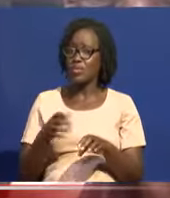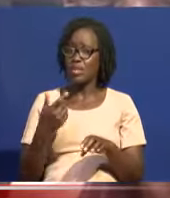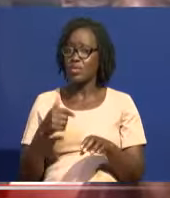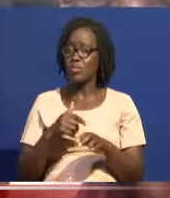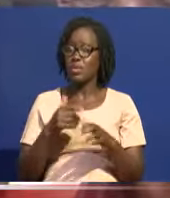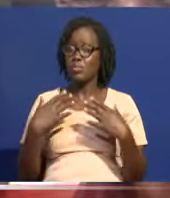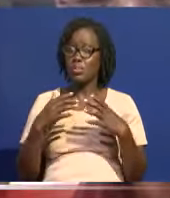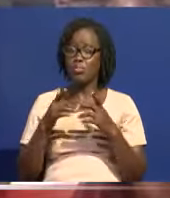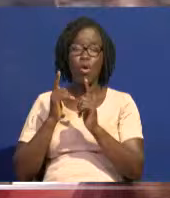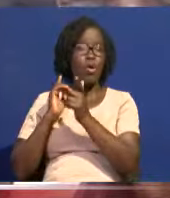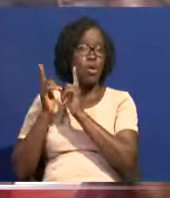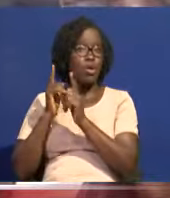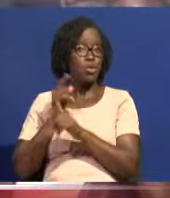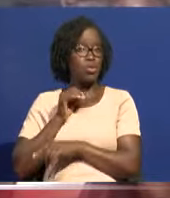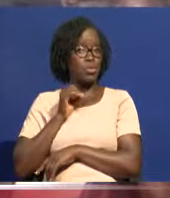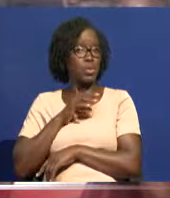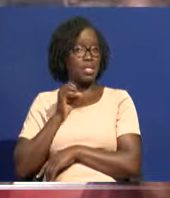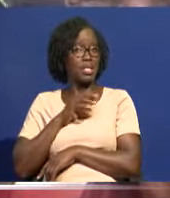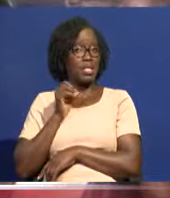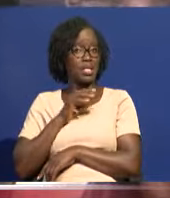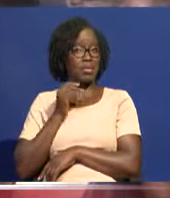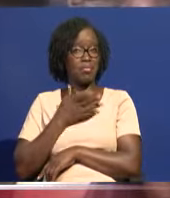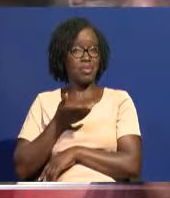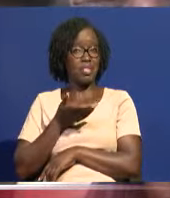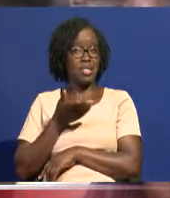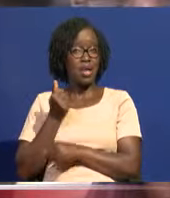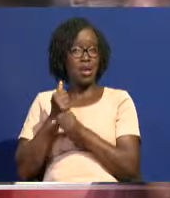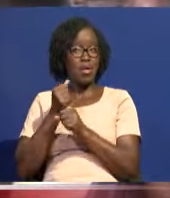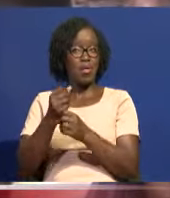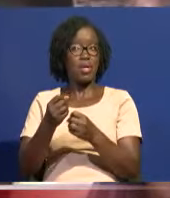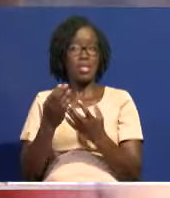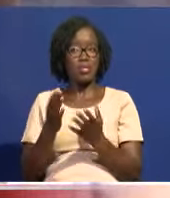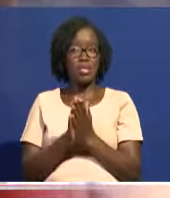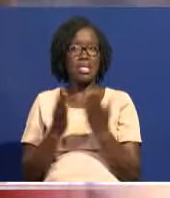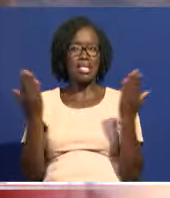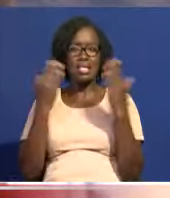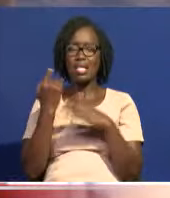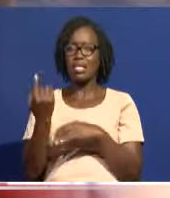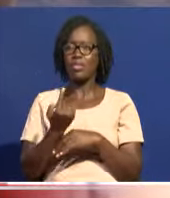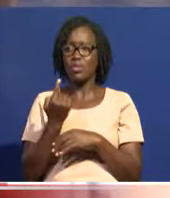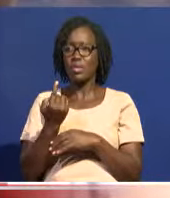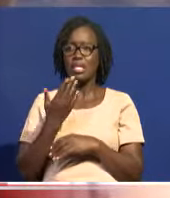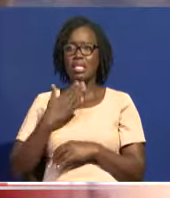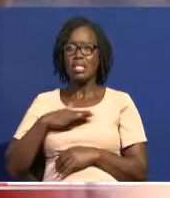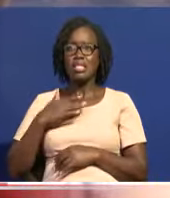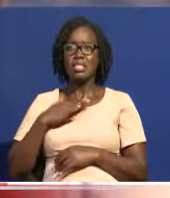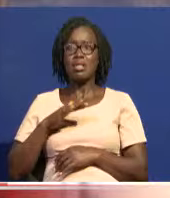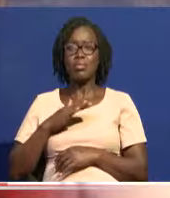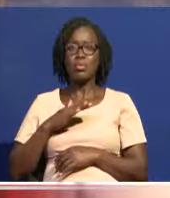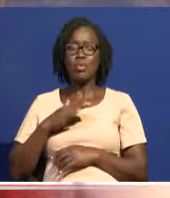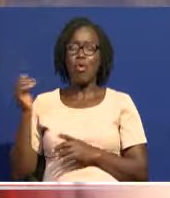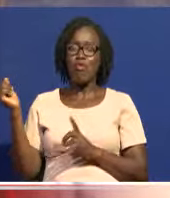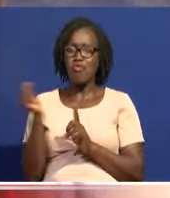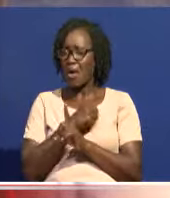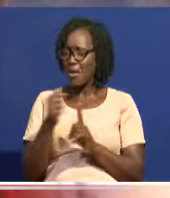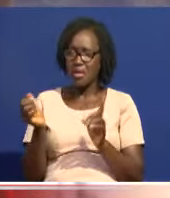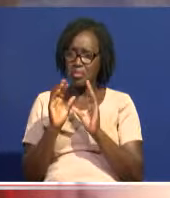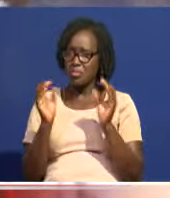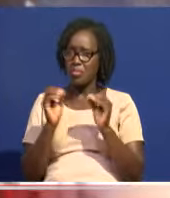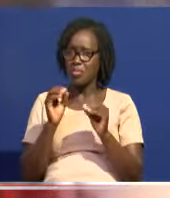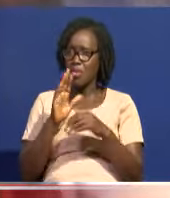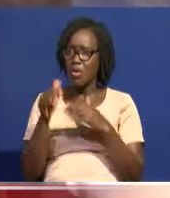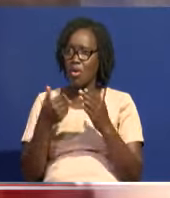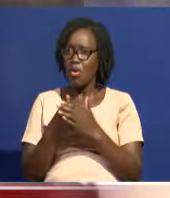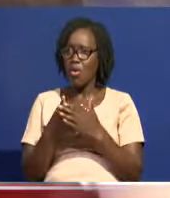malori. Tunaogopa siku hizi kwenda huko. Ni kama tumepewa kasi, inabidi tuende usiku. Wasamburu hataka ana fujo hata. Wale watu wote ambao